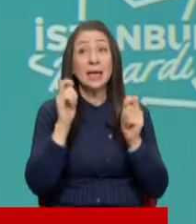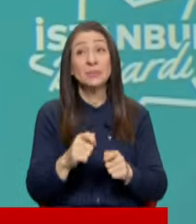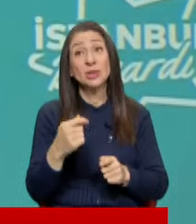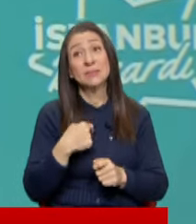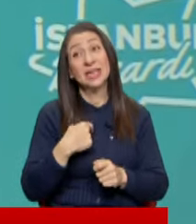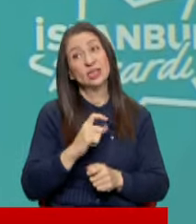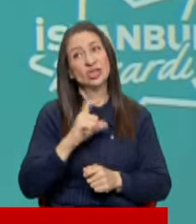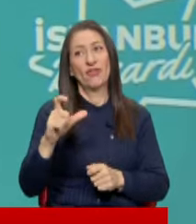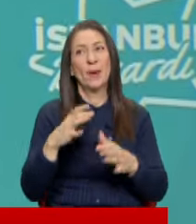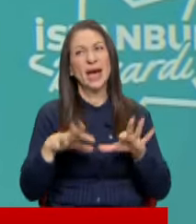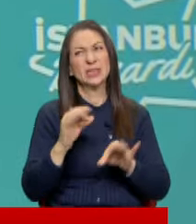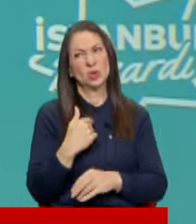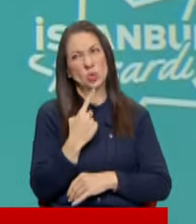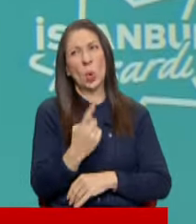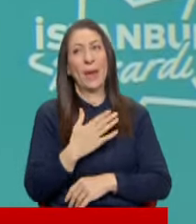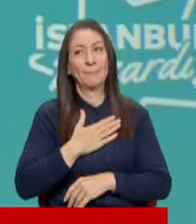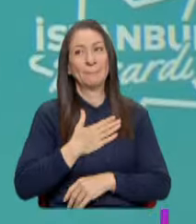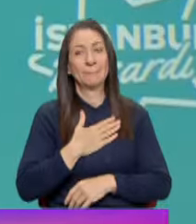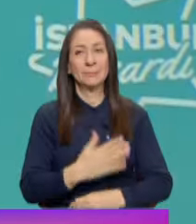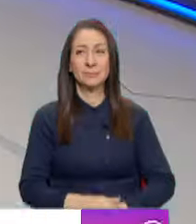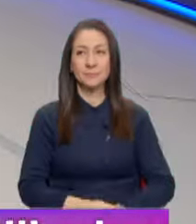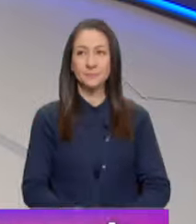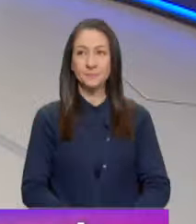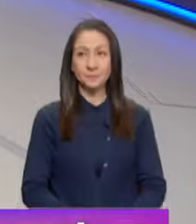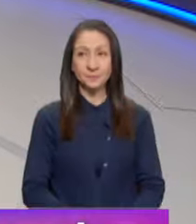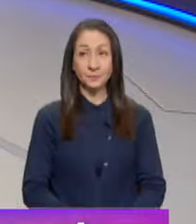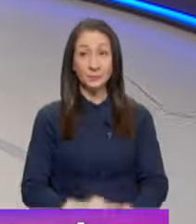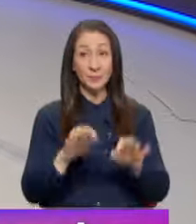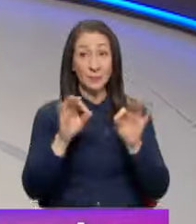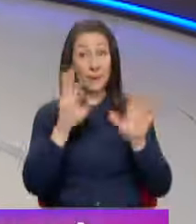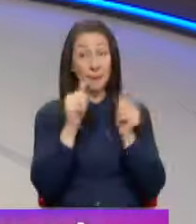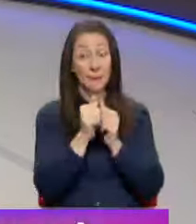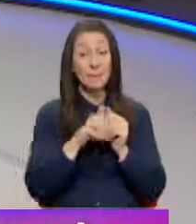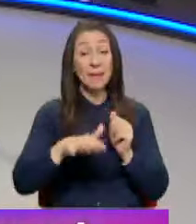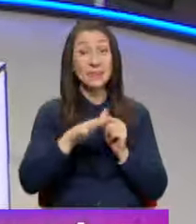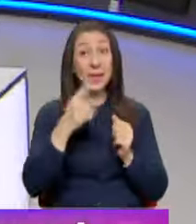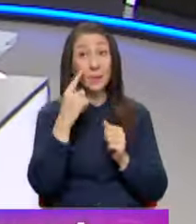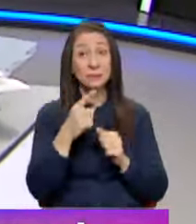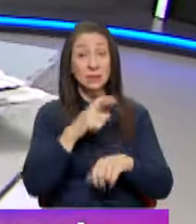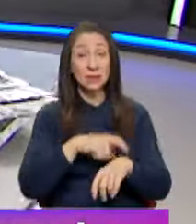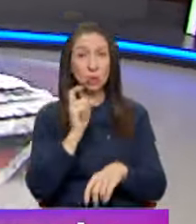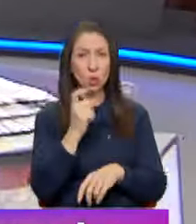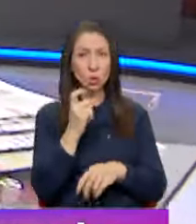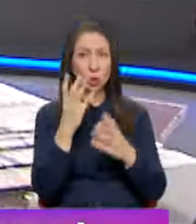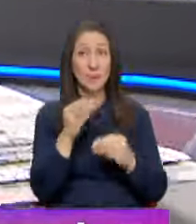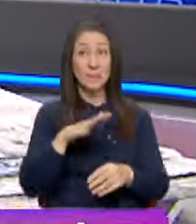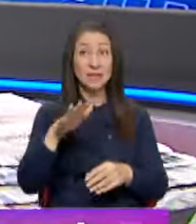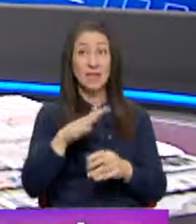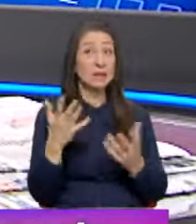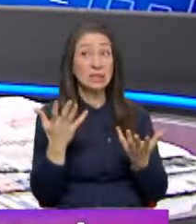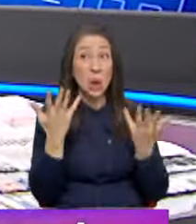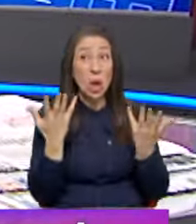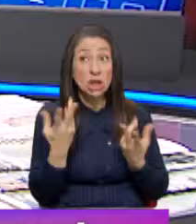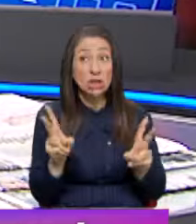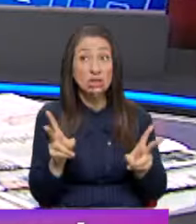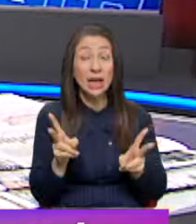Biz de cevabı hazır onu söyleyeyim hemen hep birlikte bir piyasalara bakalım saatler 9u gösterdiğinde Piyasalar Acaba nasıl